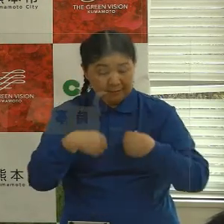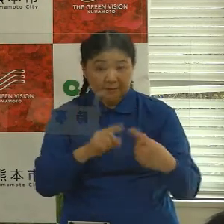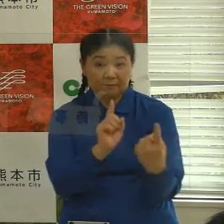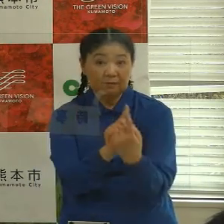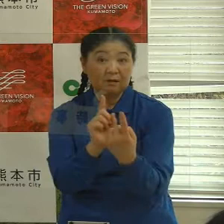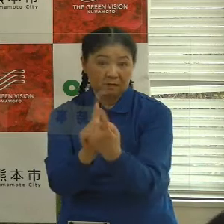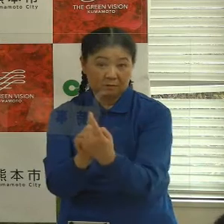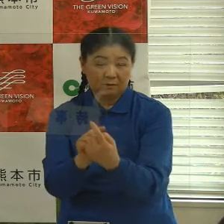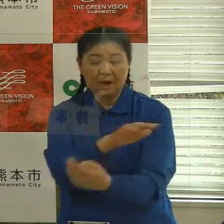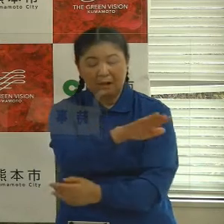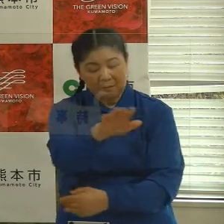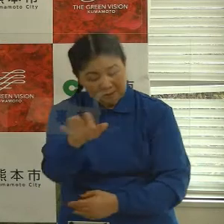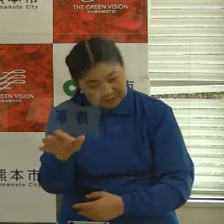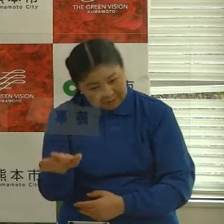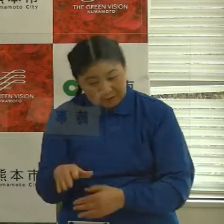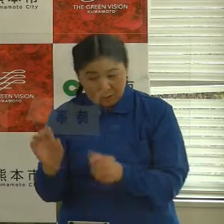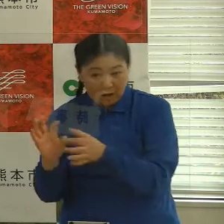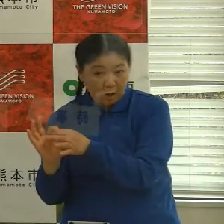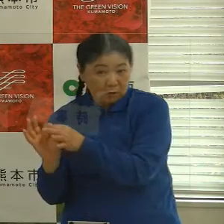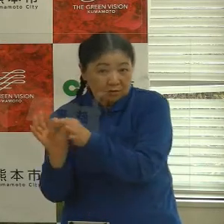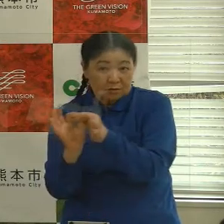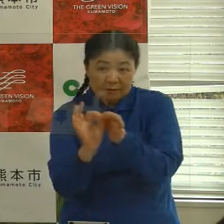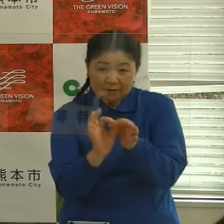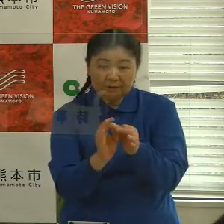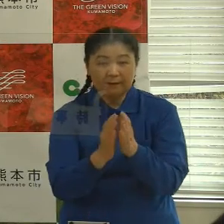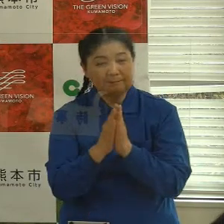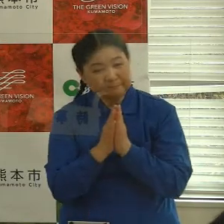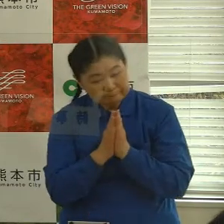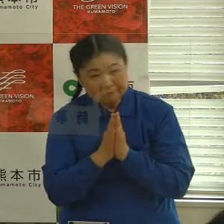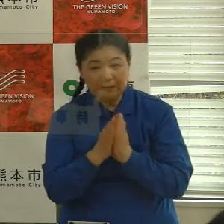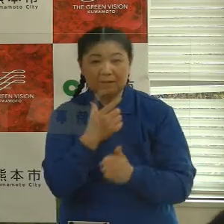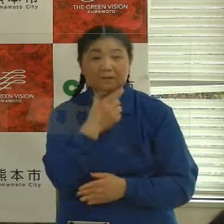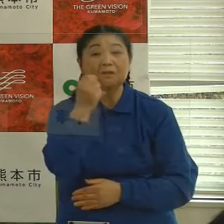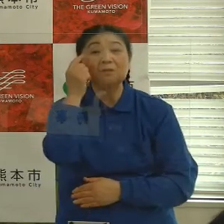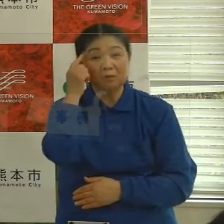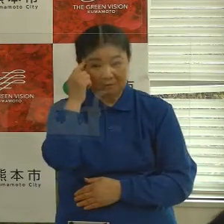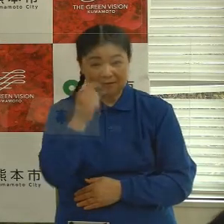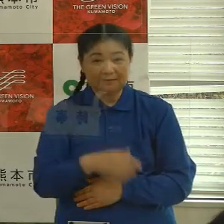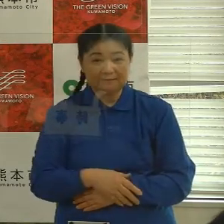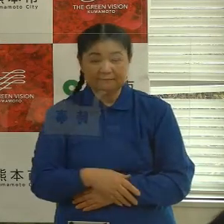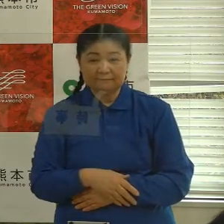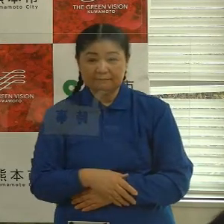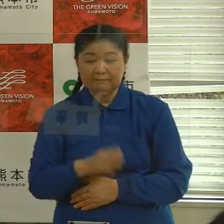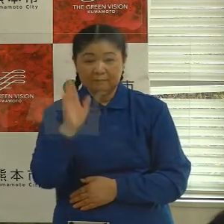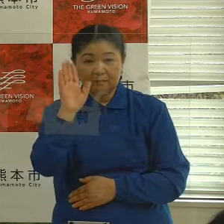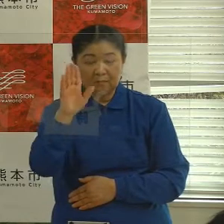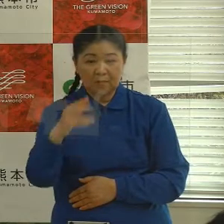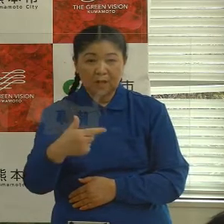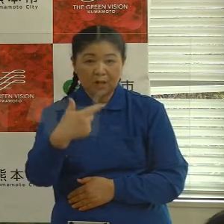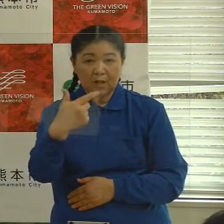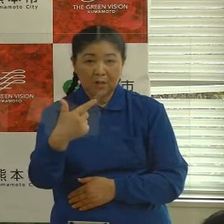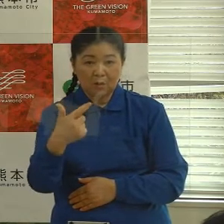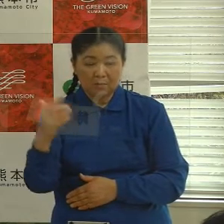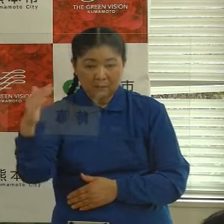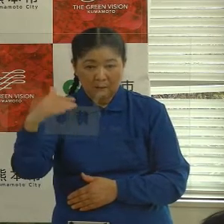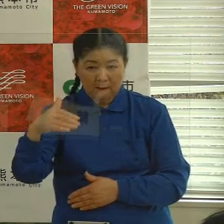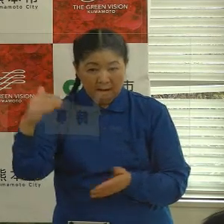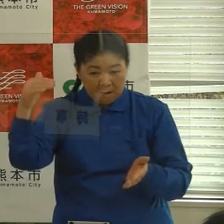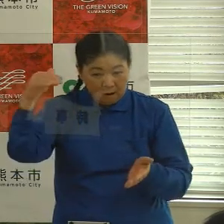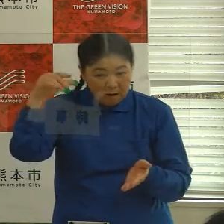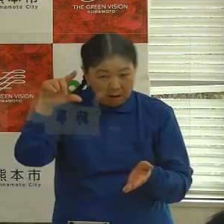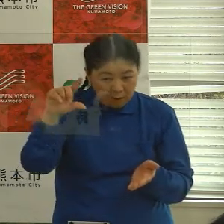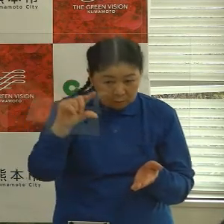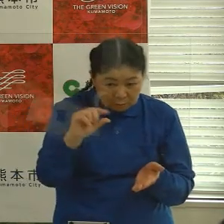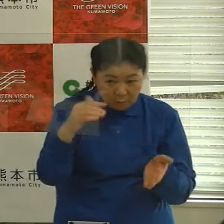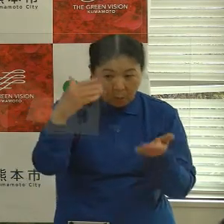というのはですね皆さんには引き続きお願いをしたいと思います。やはり今後第6波がですねまだ完全に収